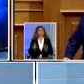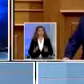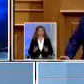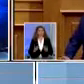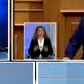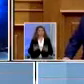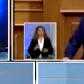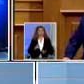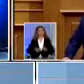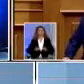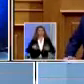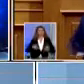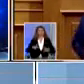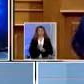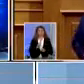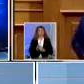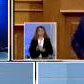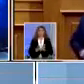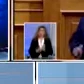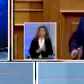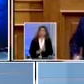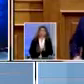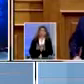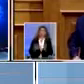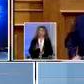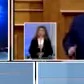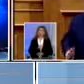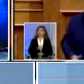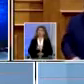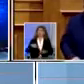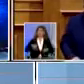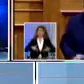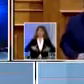Δεν είναι εύκολο. Δεν είναι εύκολο. Είναι μεγάλη συζήτηση. Είναι μεγάλη συζήτηση. Και σας